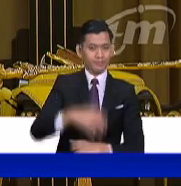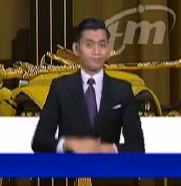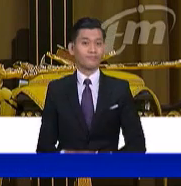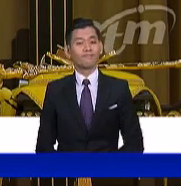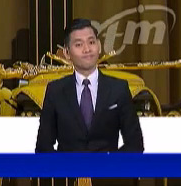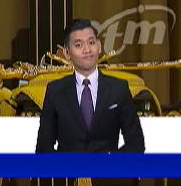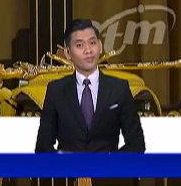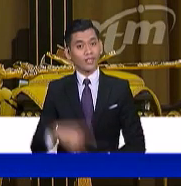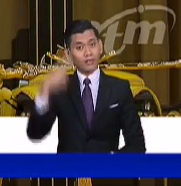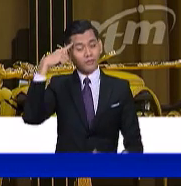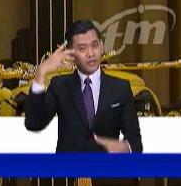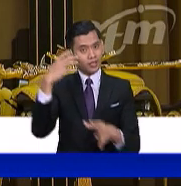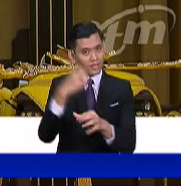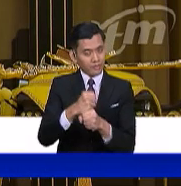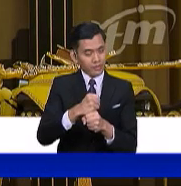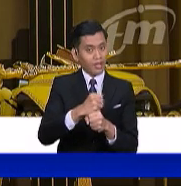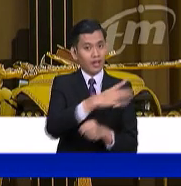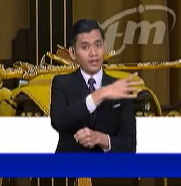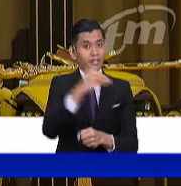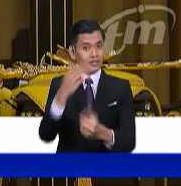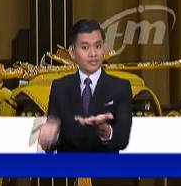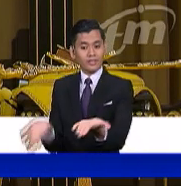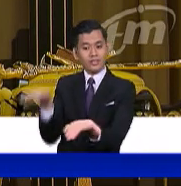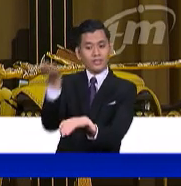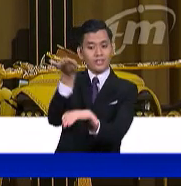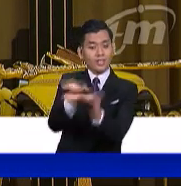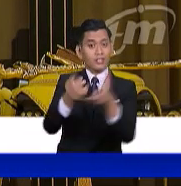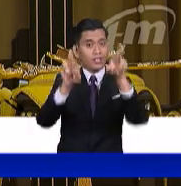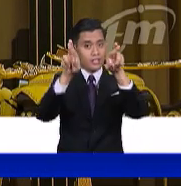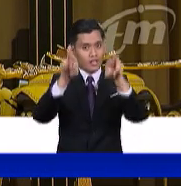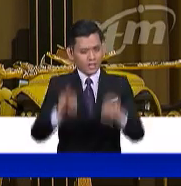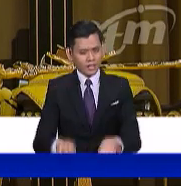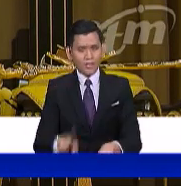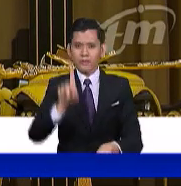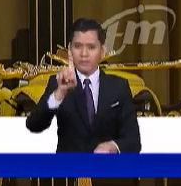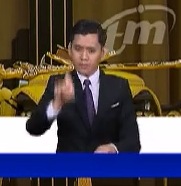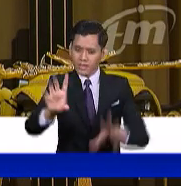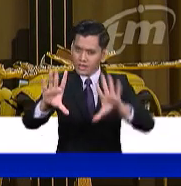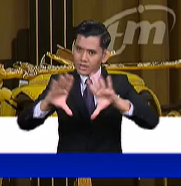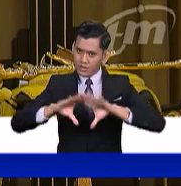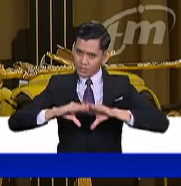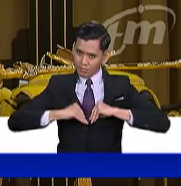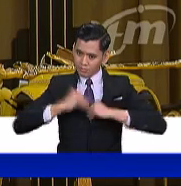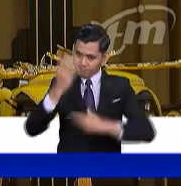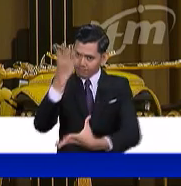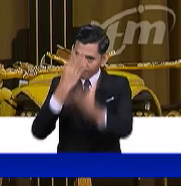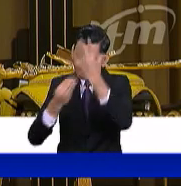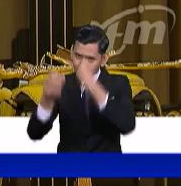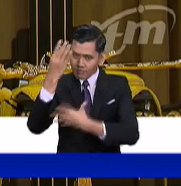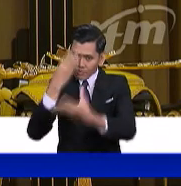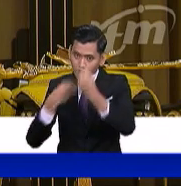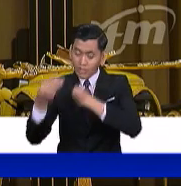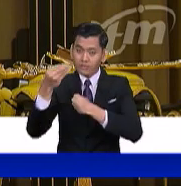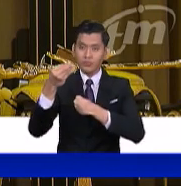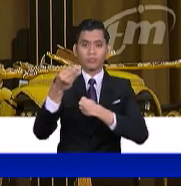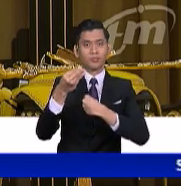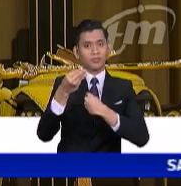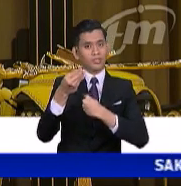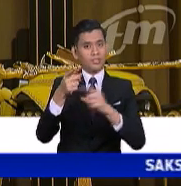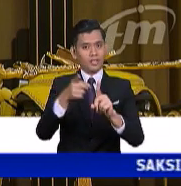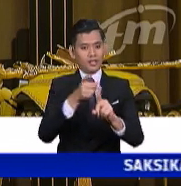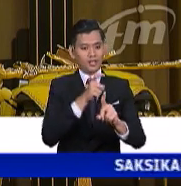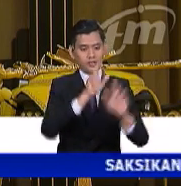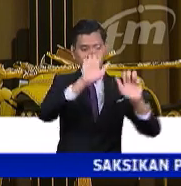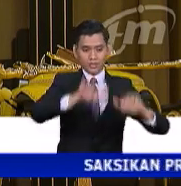Pandangan serta cadangan rakyat beta juga hendaklah diterima oleh agensi pelaksana